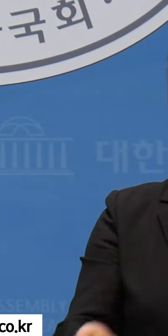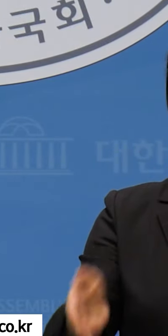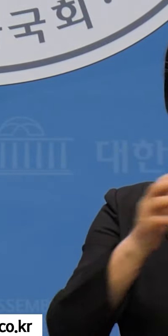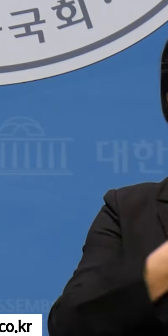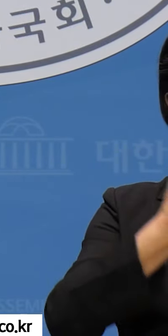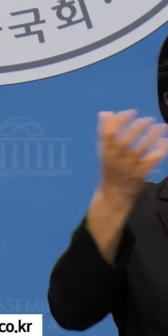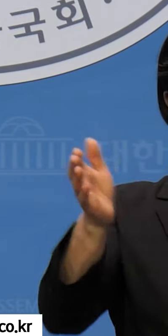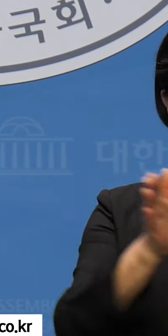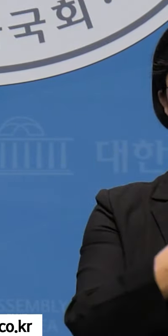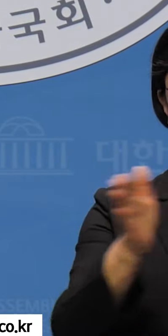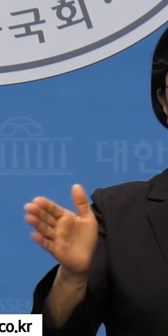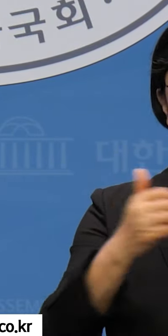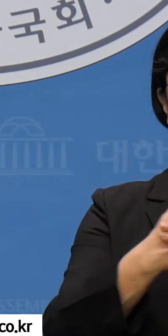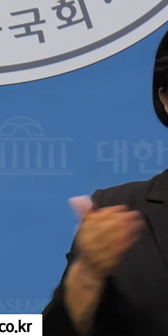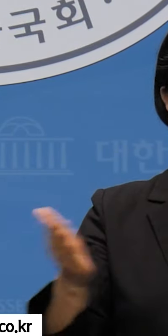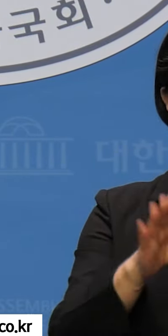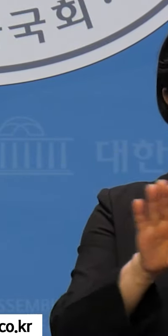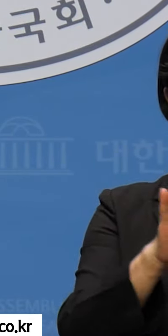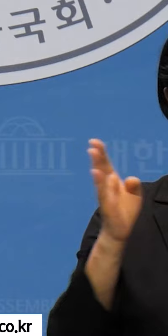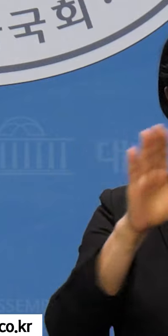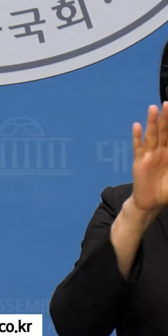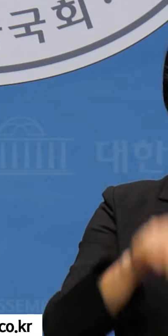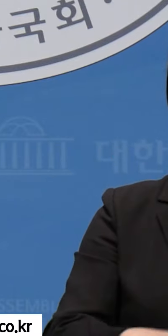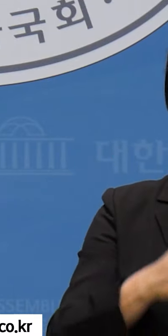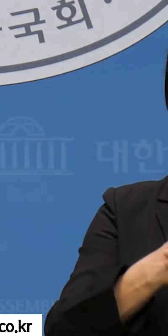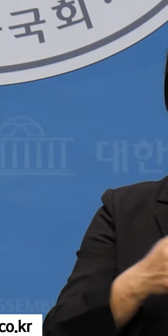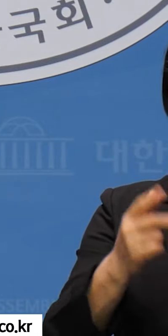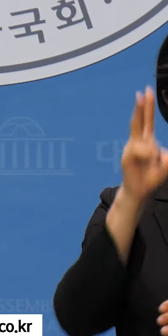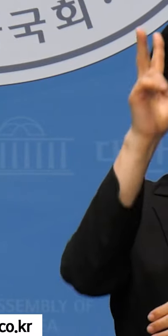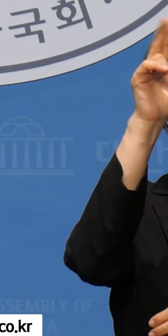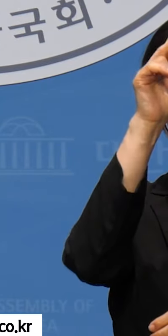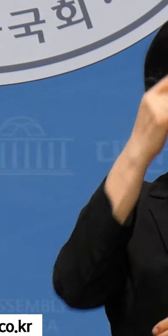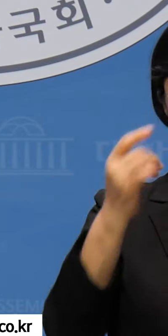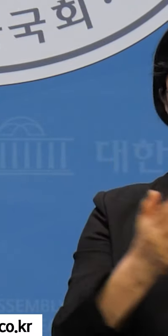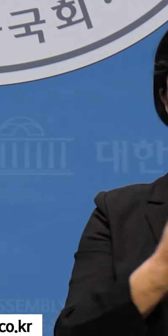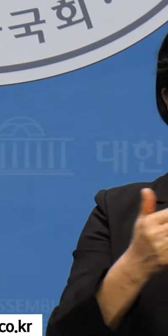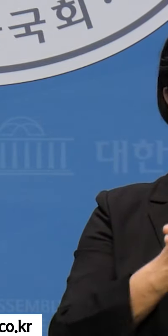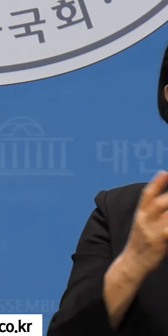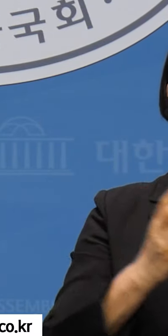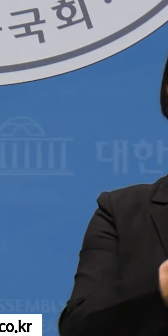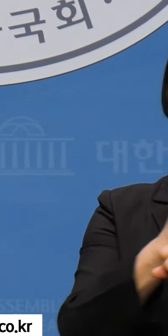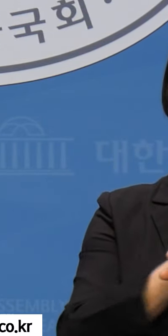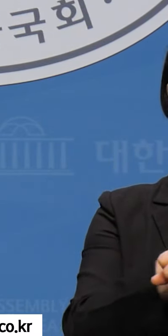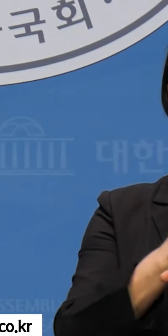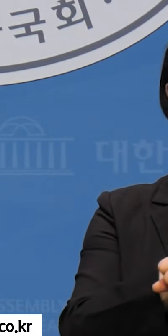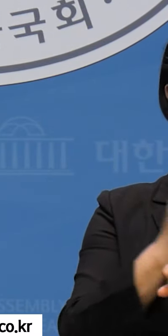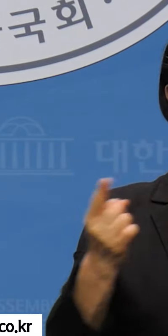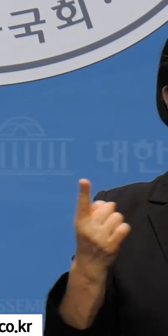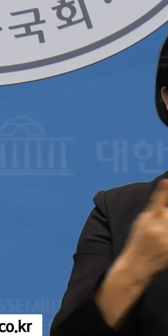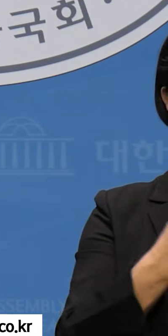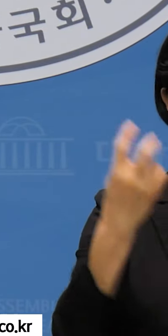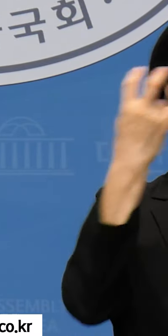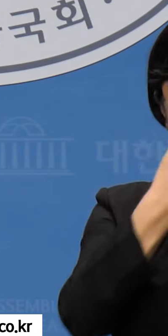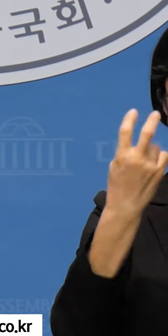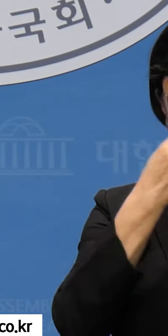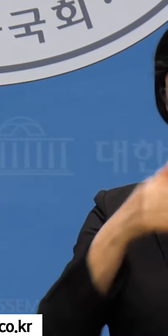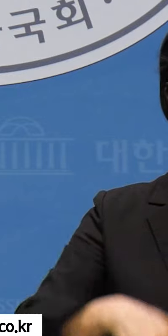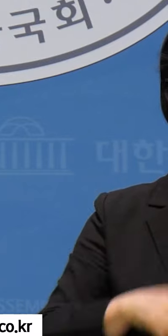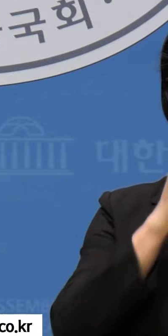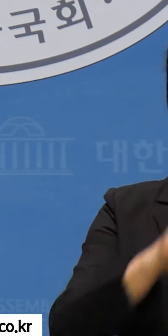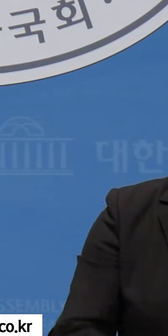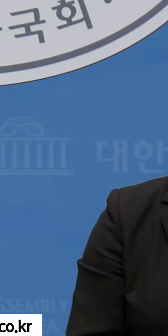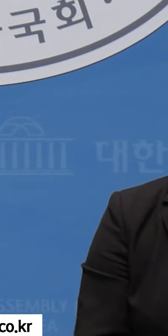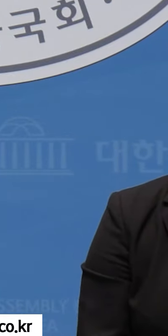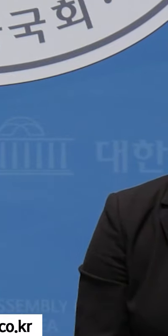옮기는 시작부터 개표까지 경찰관을 동원해서 24시간 첫째로 지켜야 한다는